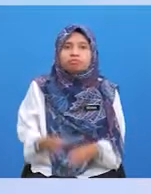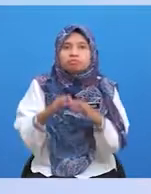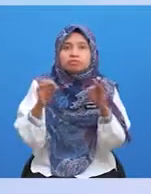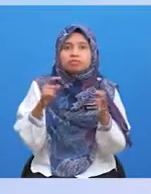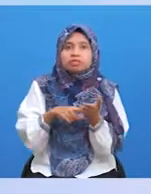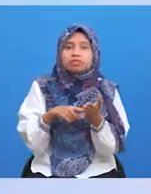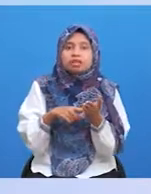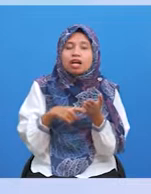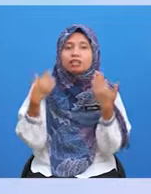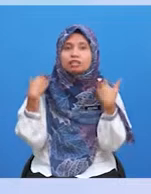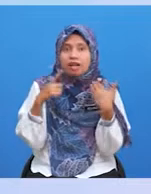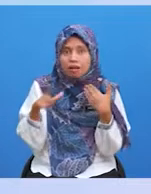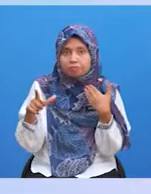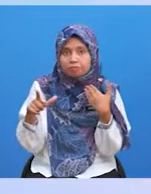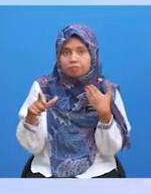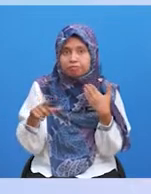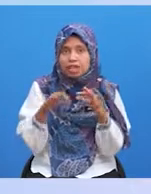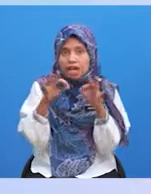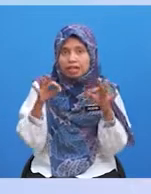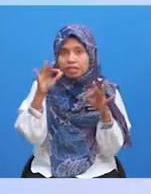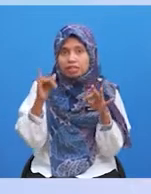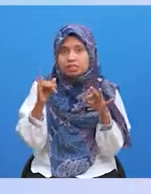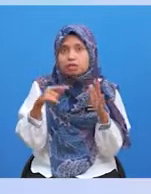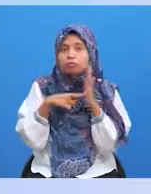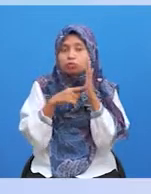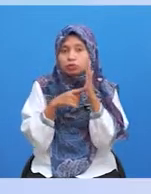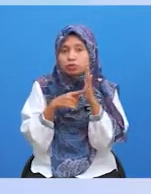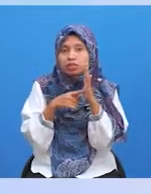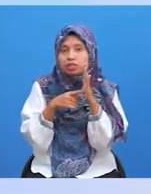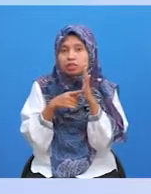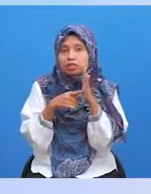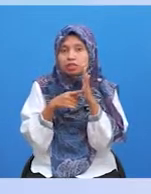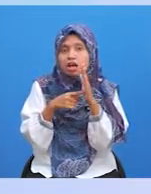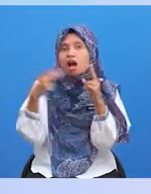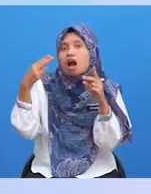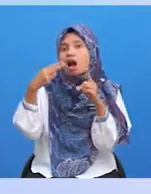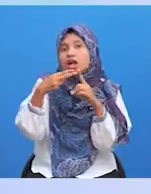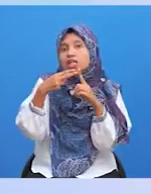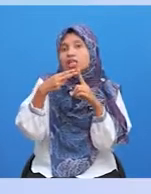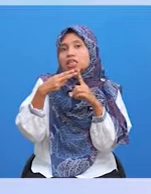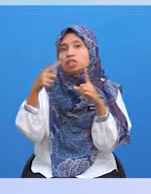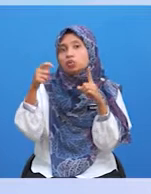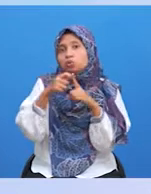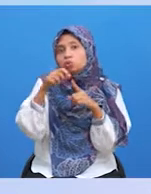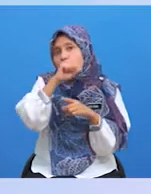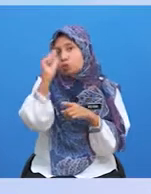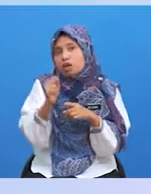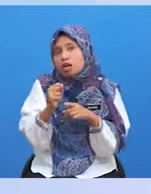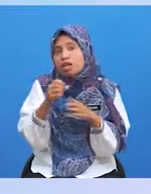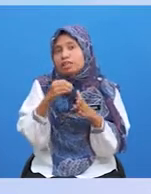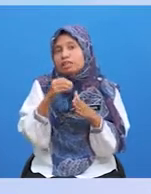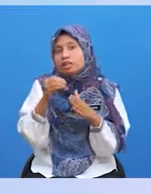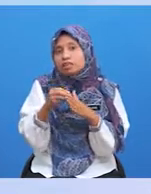ini merupakan ayat yang menunjukkan hala tuju soalan